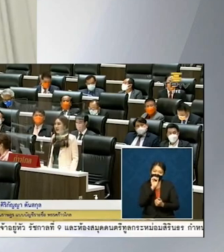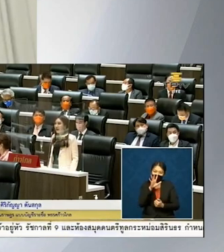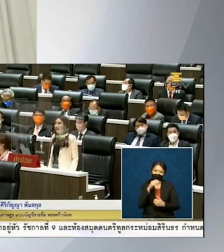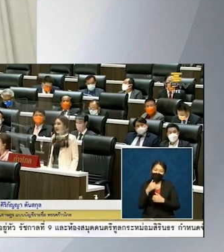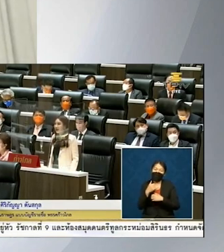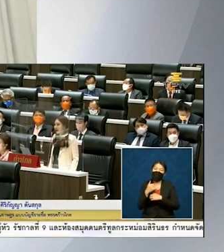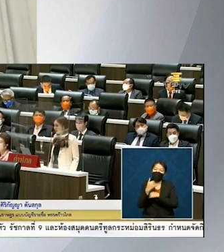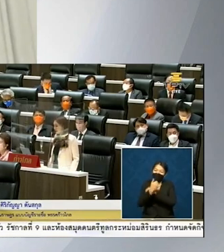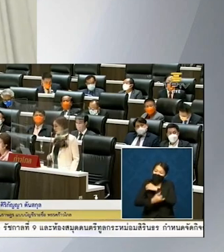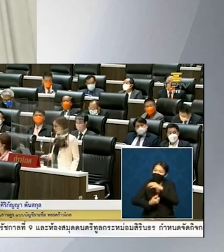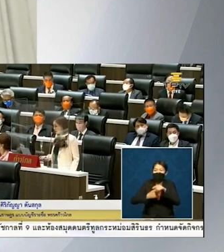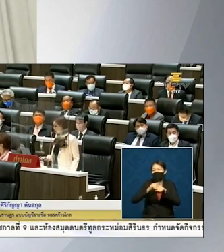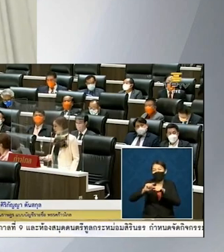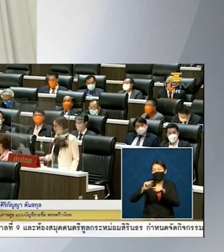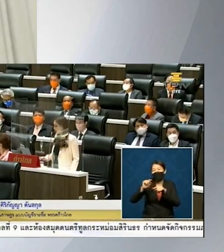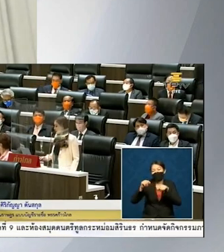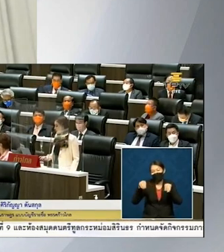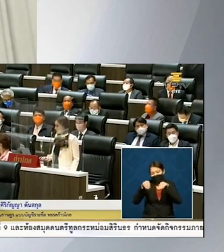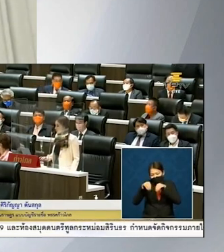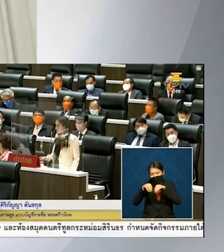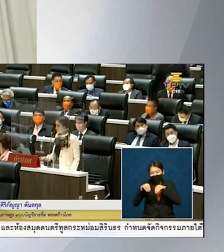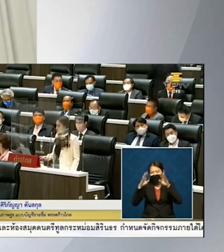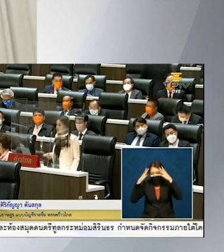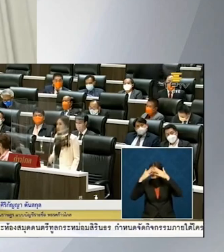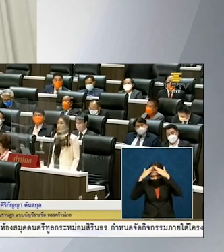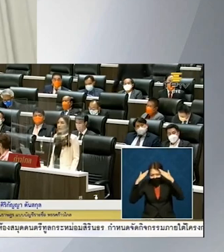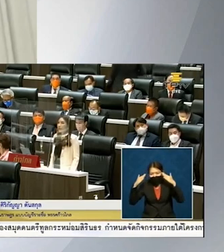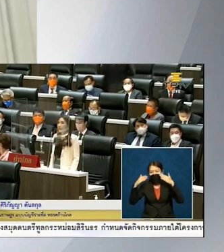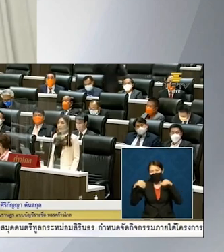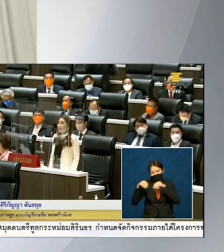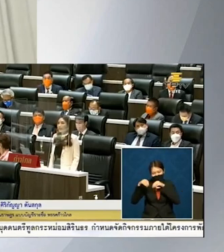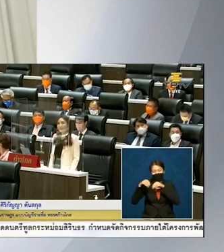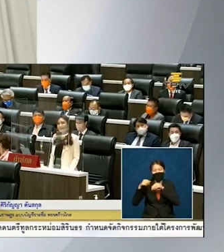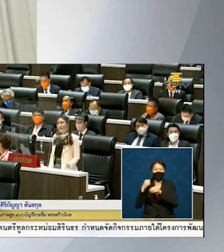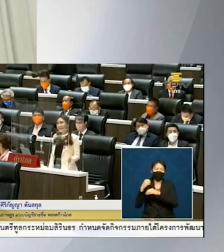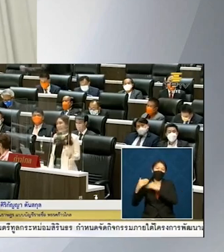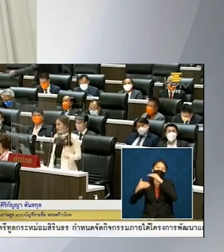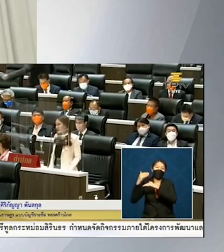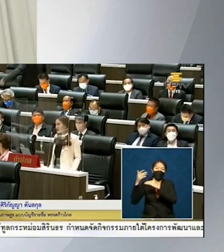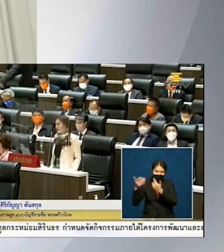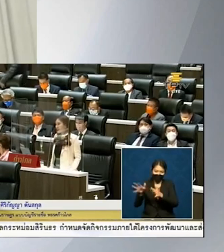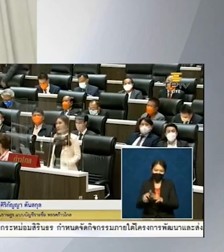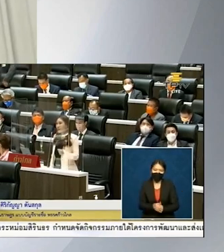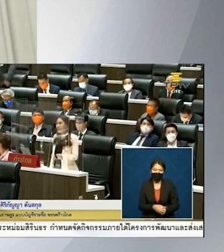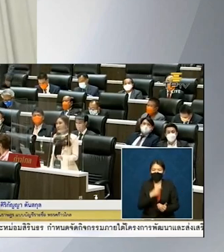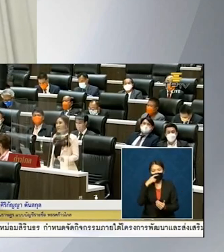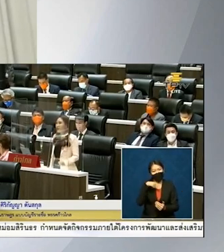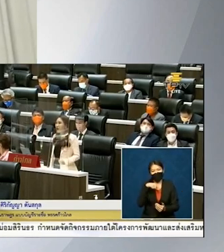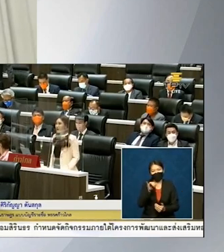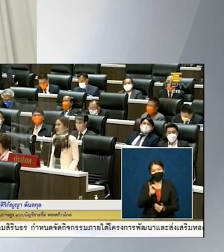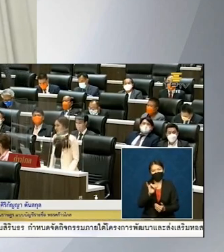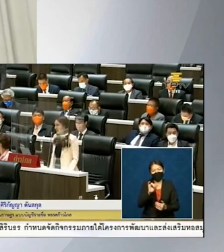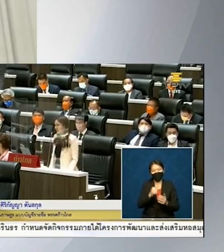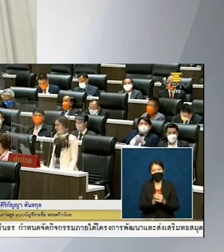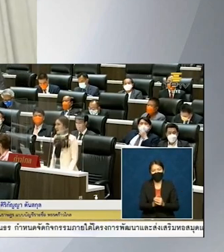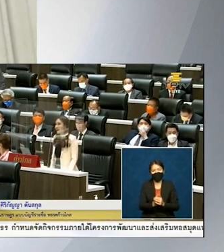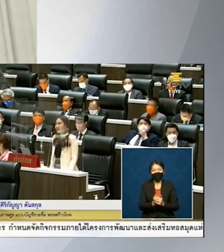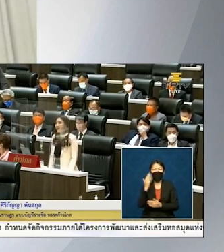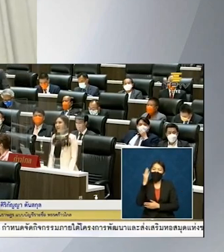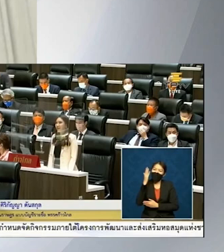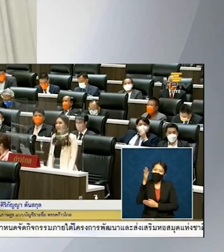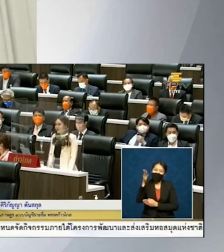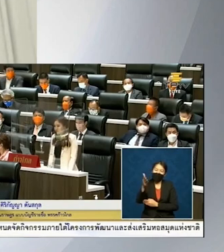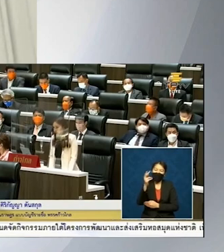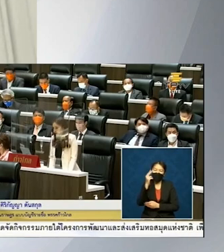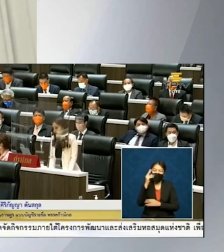ายเรื่องงบประมาณเรื่องภาษีเนี่ยมาอยู่โดยตลอดอยู่แล้วนะคะแล้วก็หยิบเอาตัวเลขข้อมูลที่มันน่าส